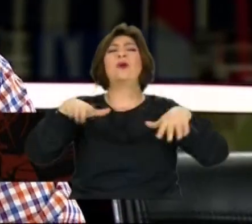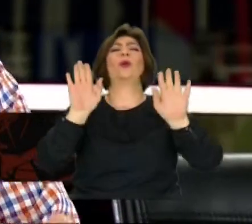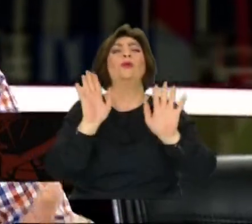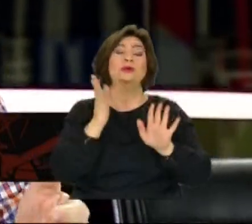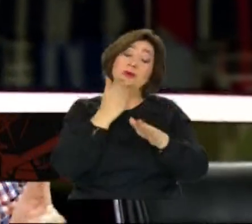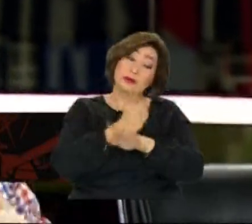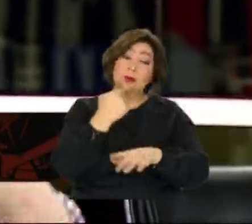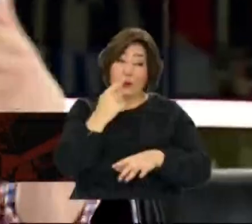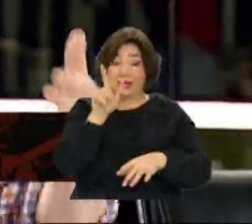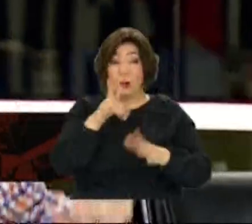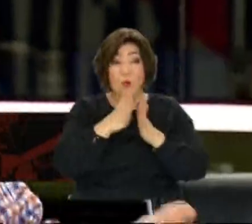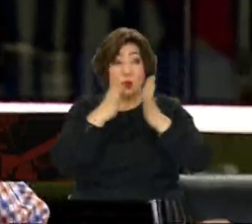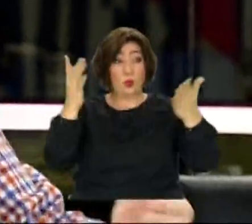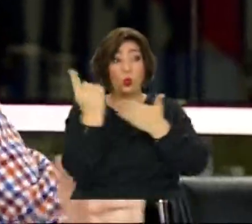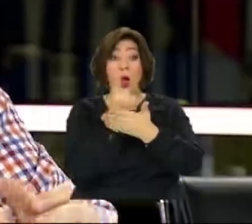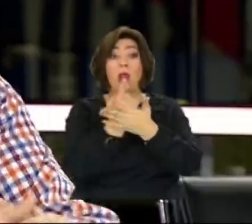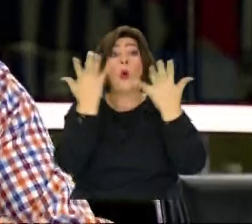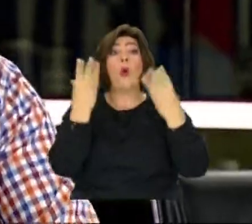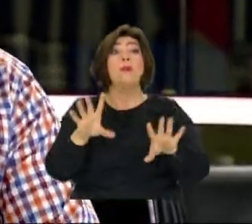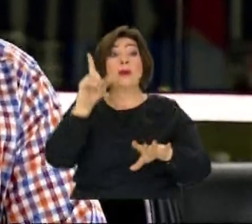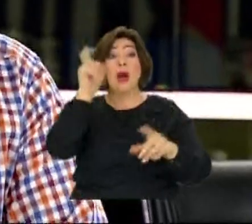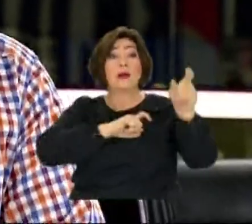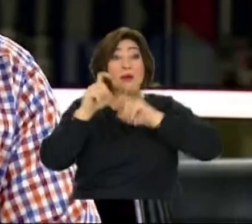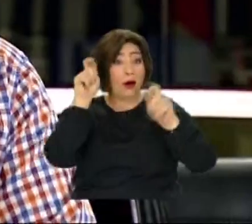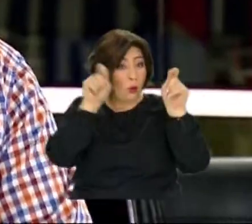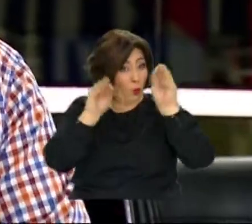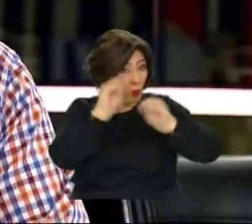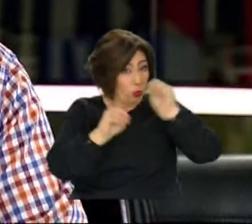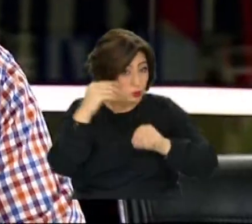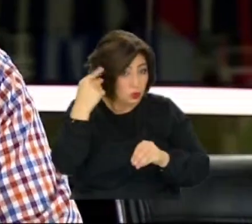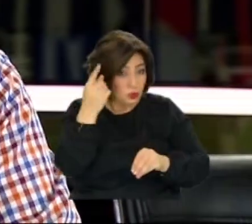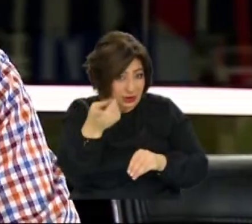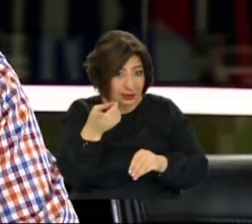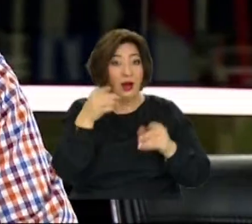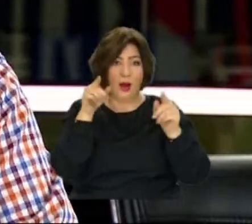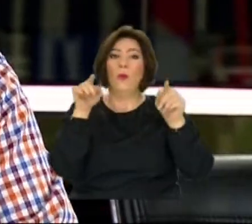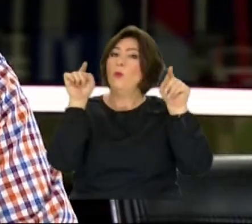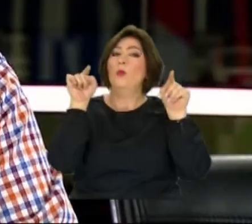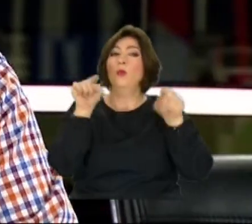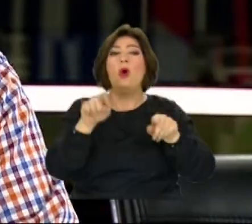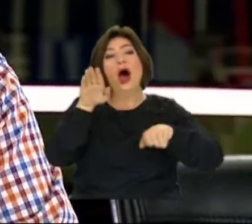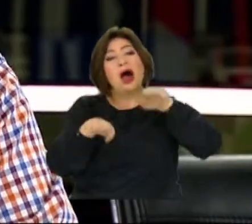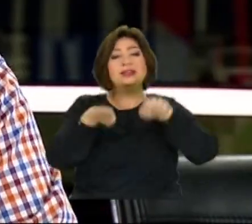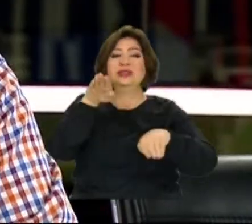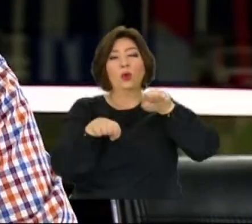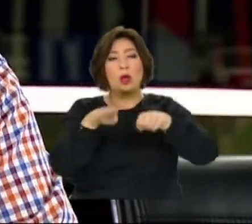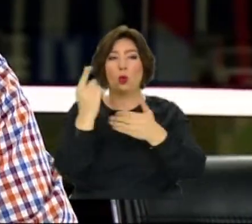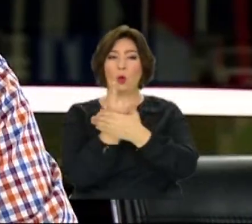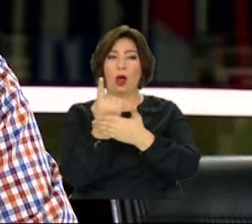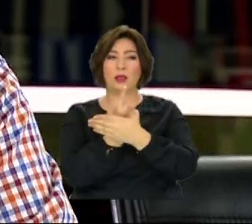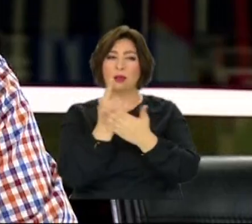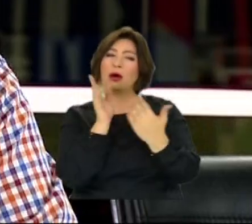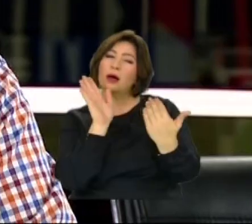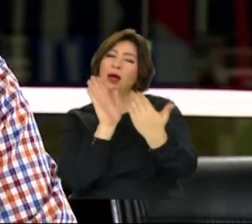İşte bazen çok büyük Kur'an'da olmayan şeylerin söyletildiği hatalar bile yapıldığını düşünürsek. Bu çünkü aslında aşağı yukarı o çeviri Kur'an'daki anlamı